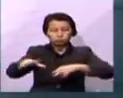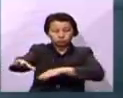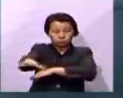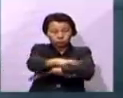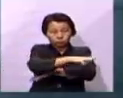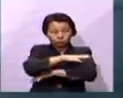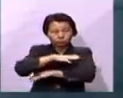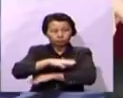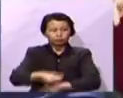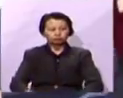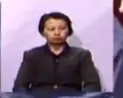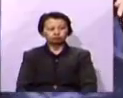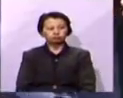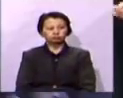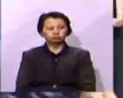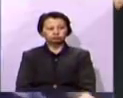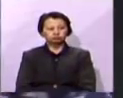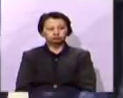kapal.